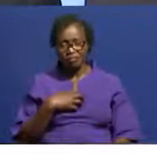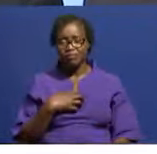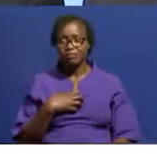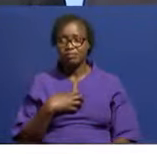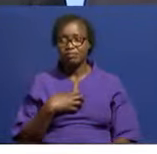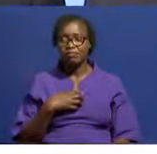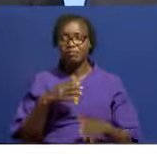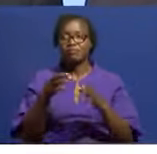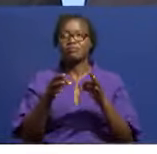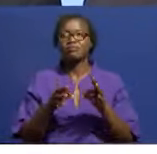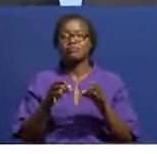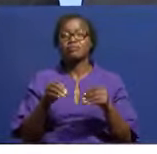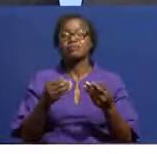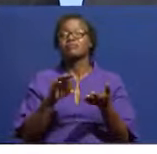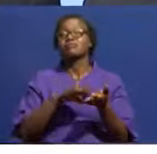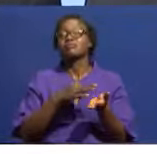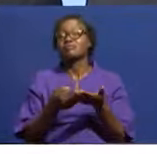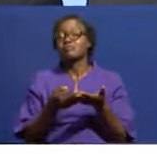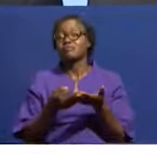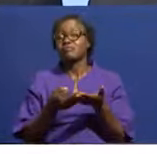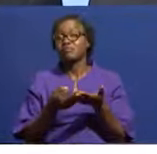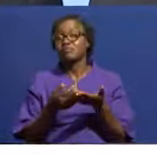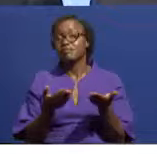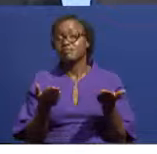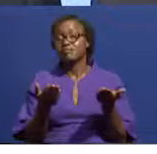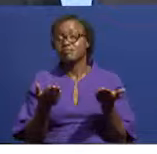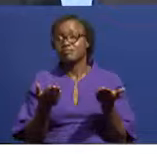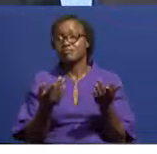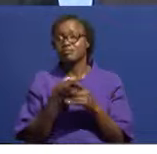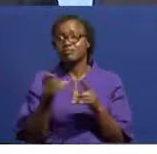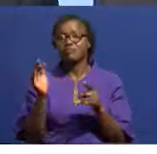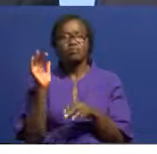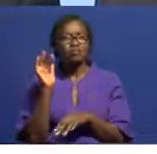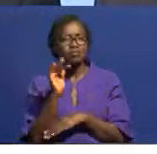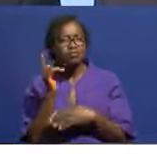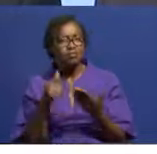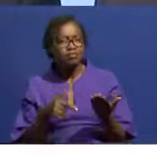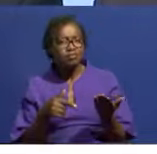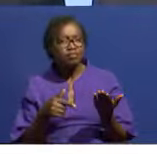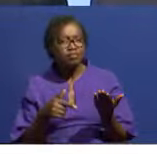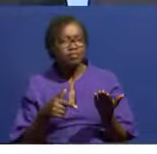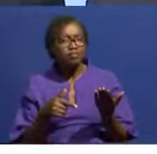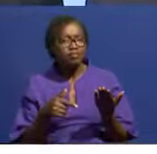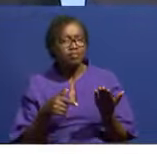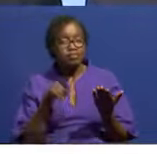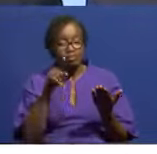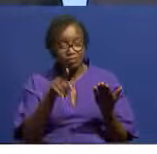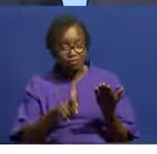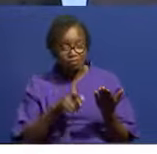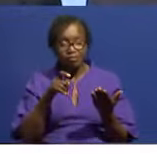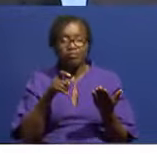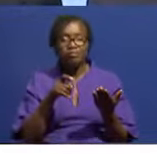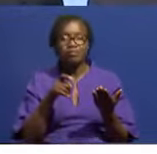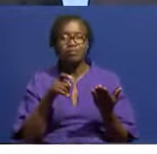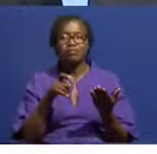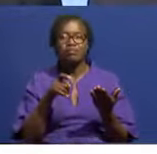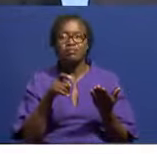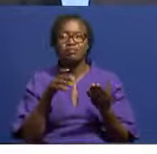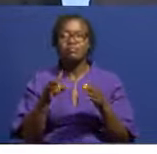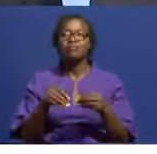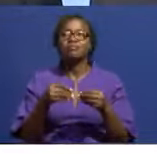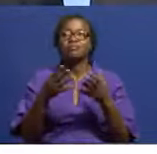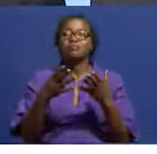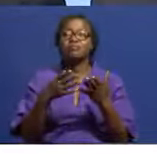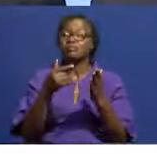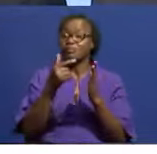provided treasury provide them with the funds. But our ask is they need actually to provide a